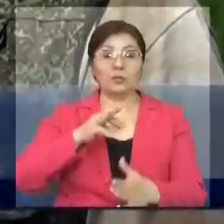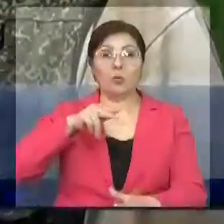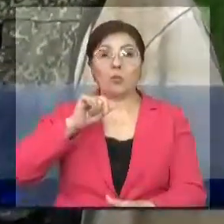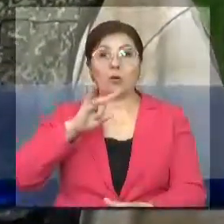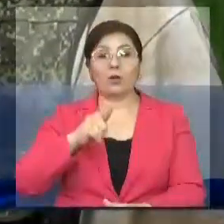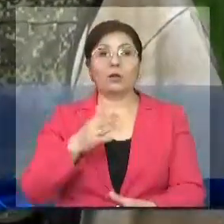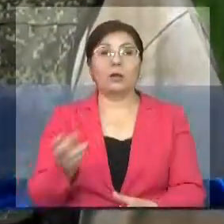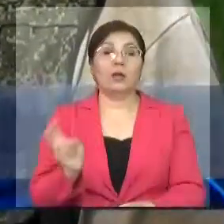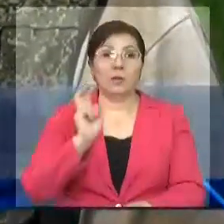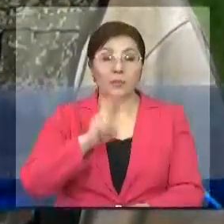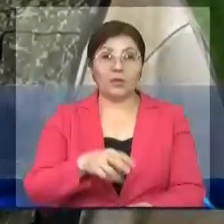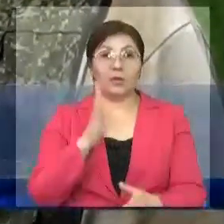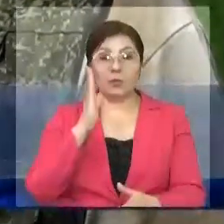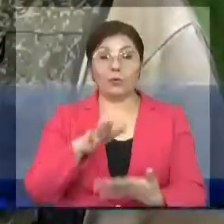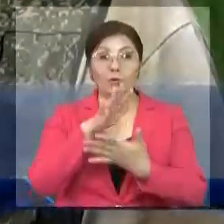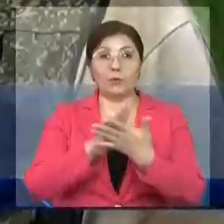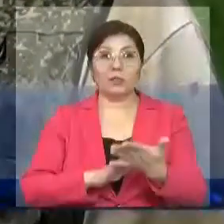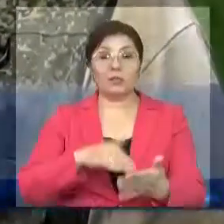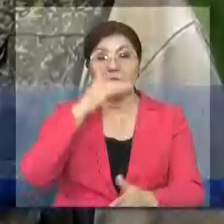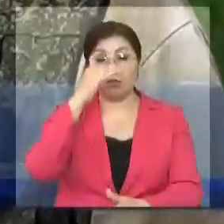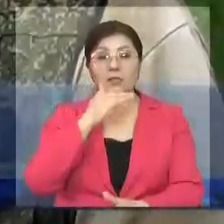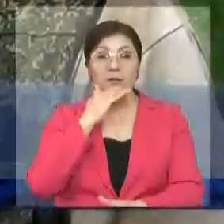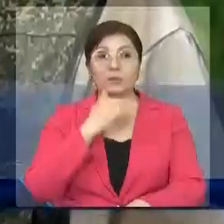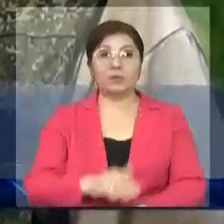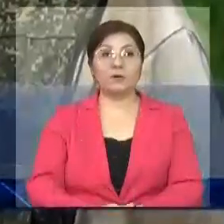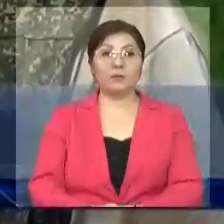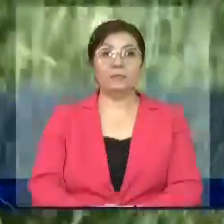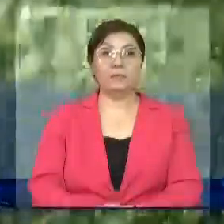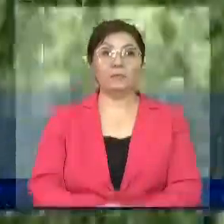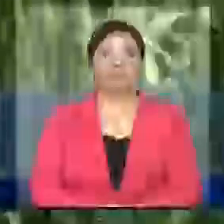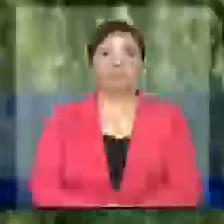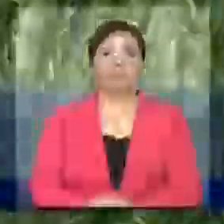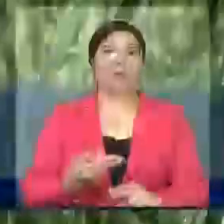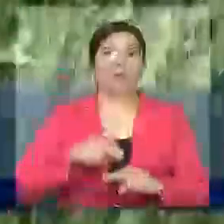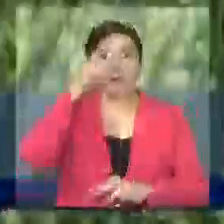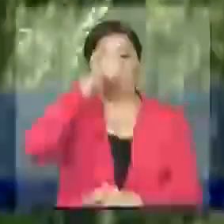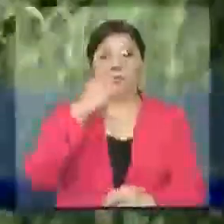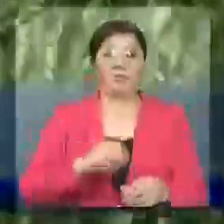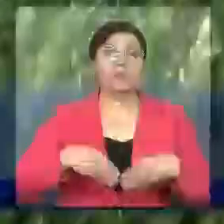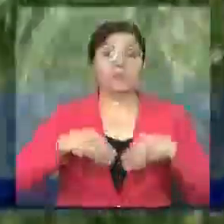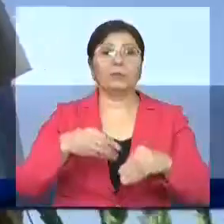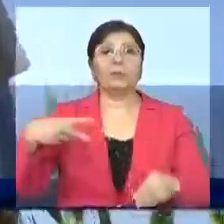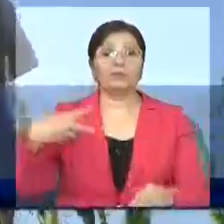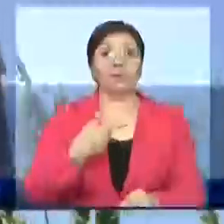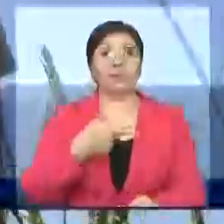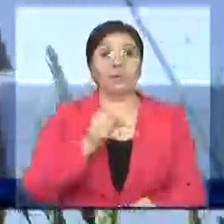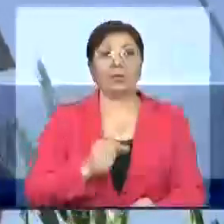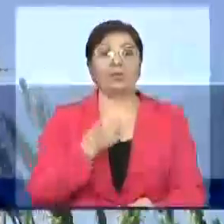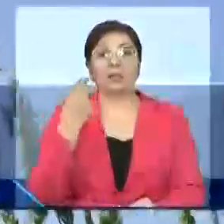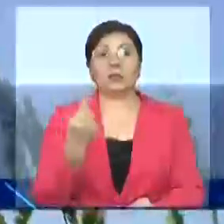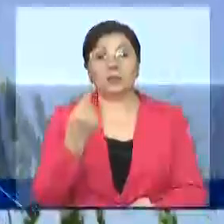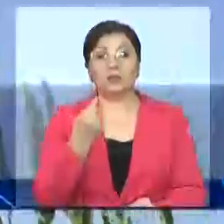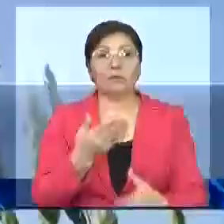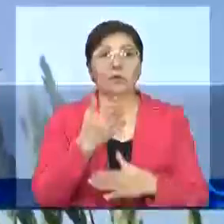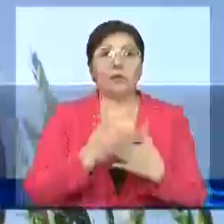приеду, буду продолжать все. После отца я все перенимаю и будем продолжать. В текущем году аграрии засели 2000 гектаров пшеницы и ячменем.